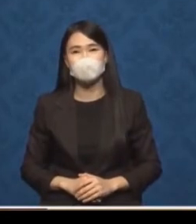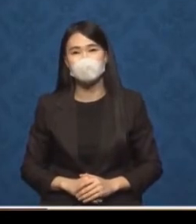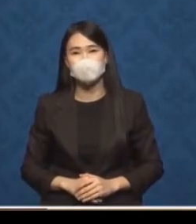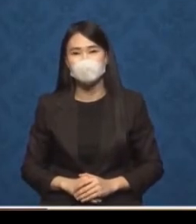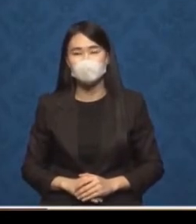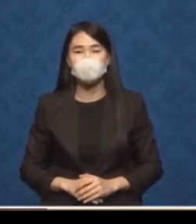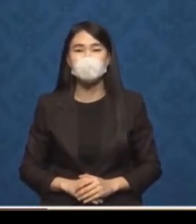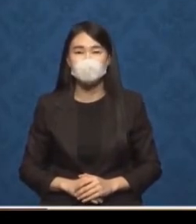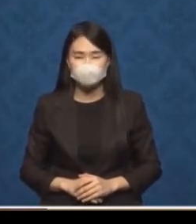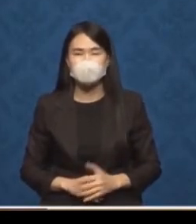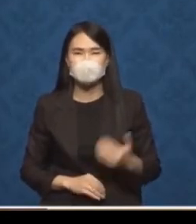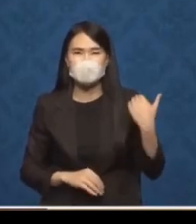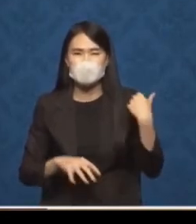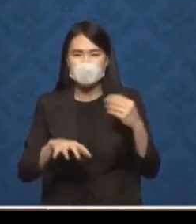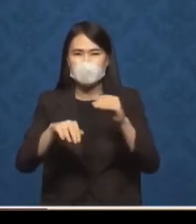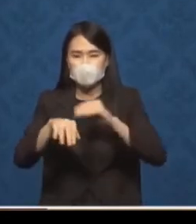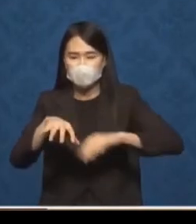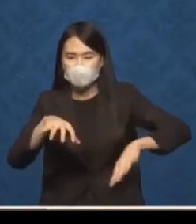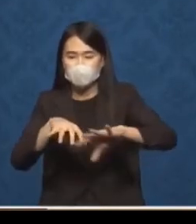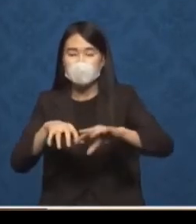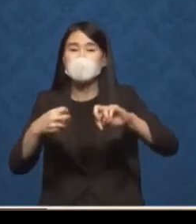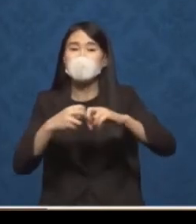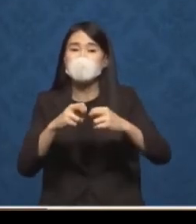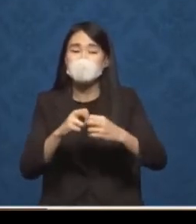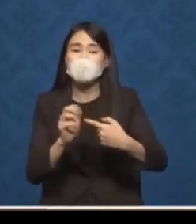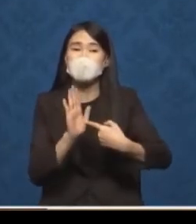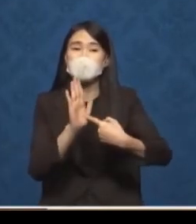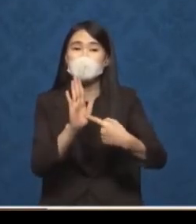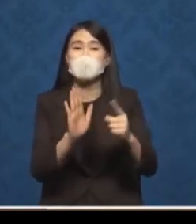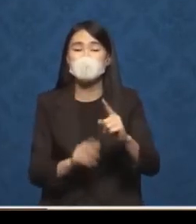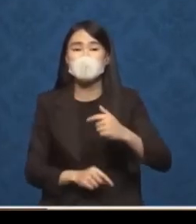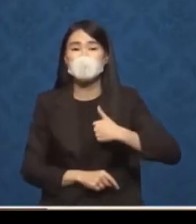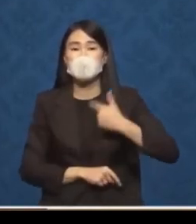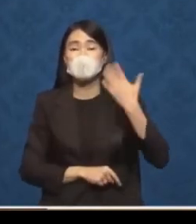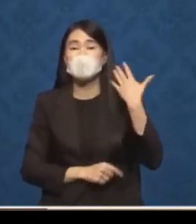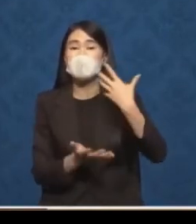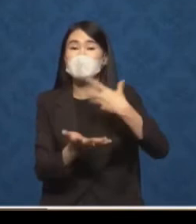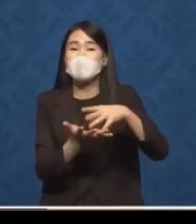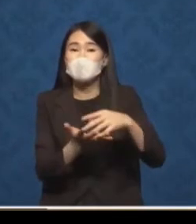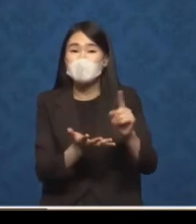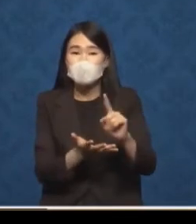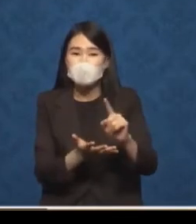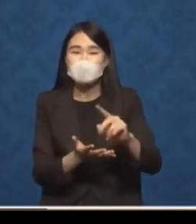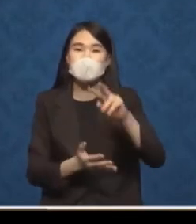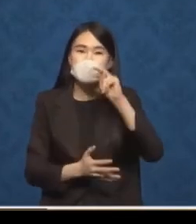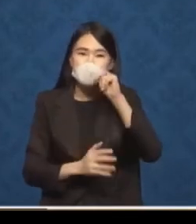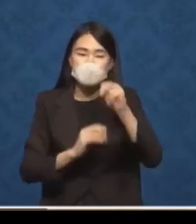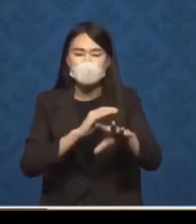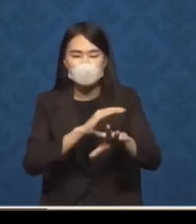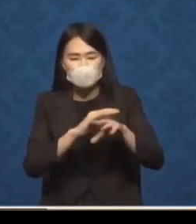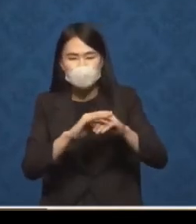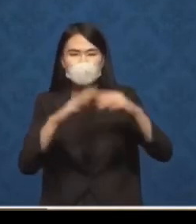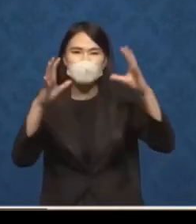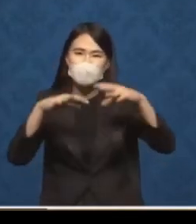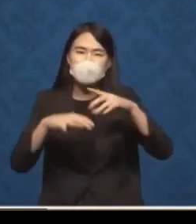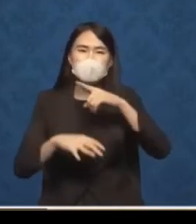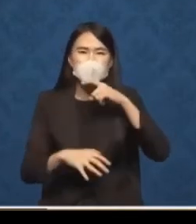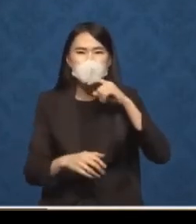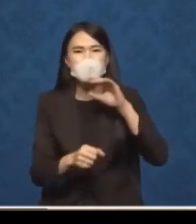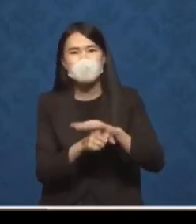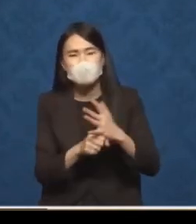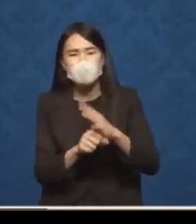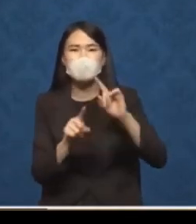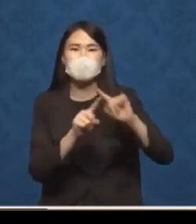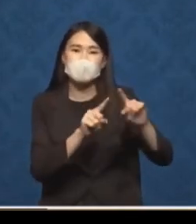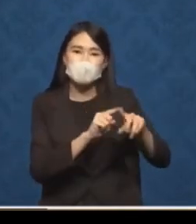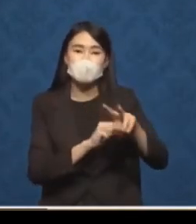มีพื้นที่ที่มีปัญหาไม่ว่าจะเป็นเรื่องปัญหาที่ผมเรียนว่าการจัดหาแหล่งน้ำดิบหรือแหล่งน้ำต้นทุนที่ต้องเอาน้ำไ